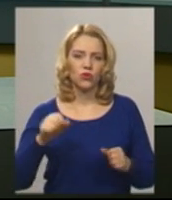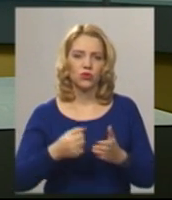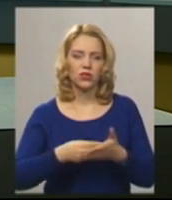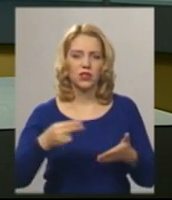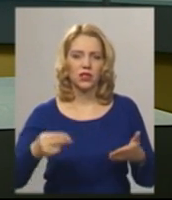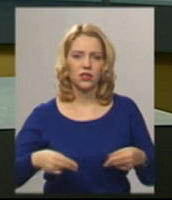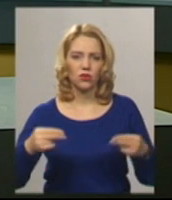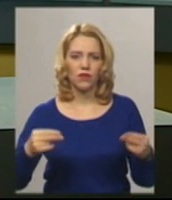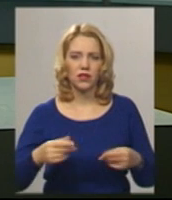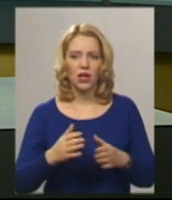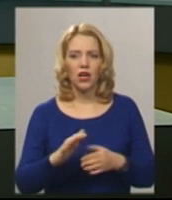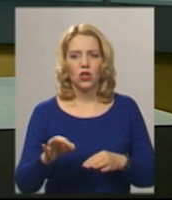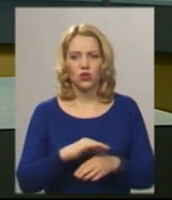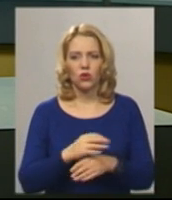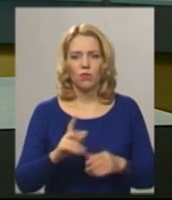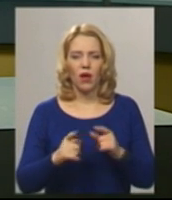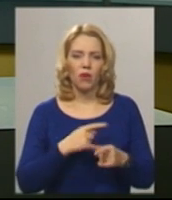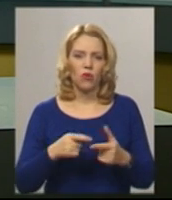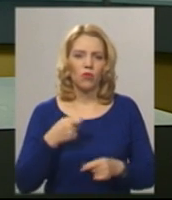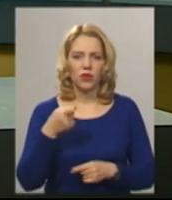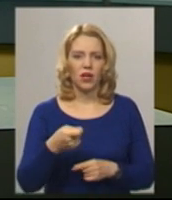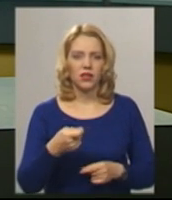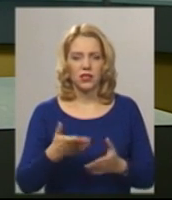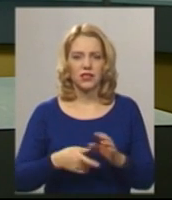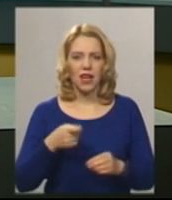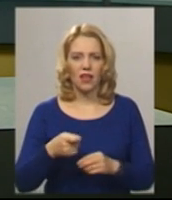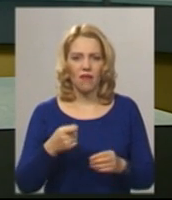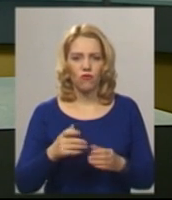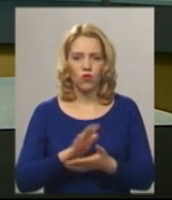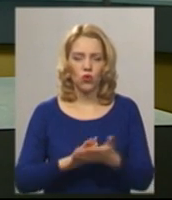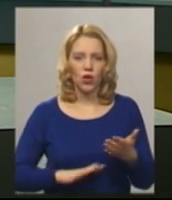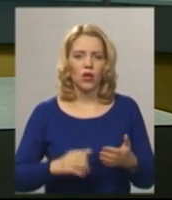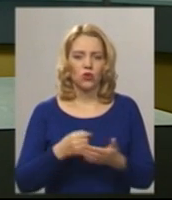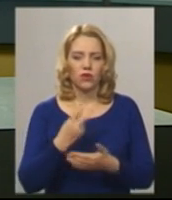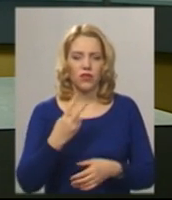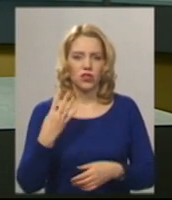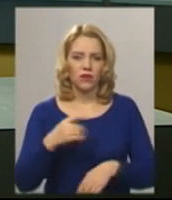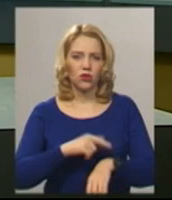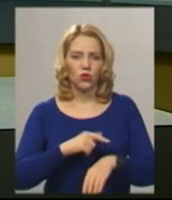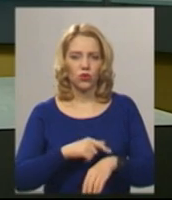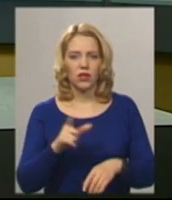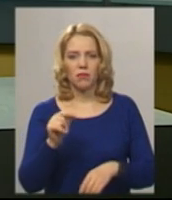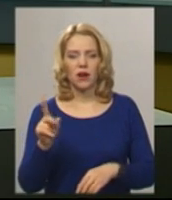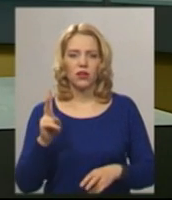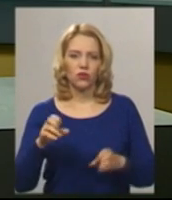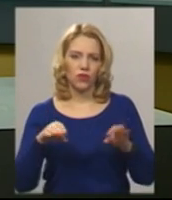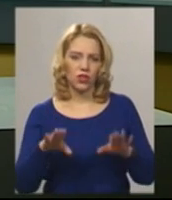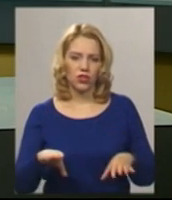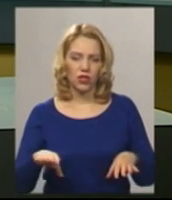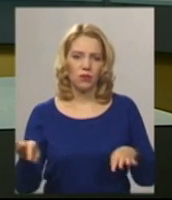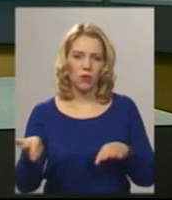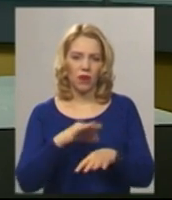зареєструвати шлюб або подати заяву до 24-ї години пари, які вирішили побратися. Більше у сюжеті Анастасії